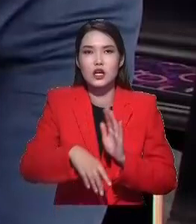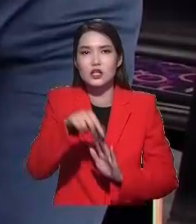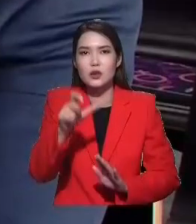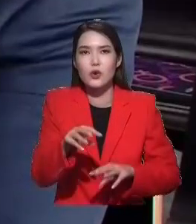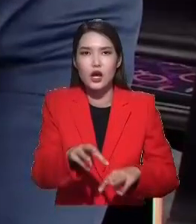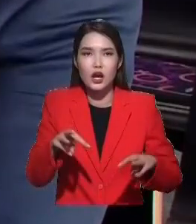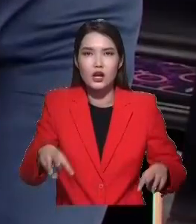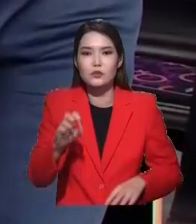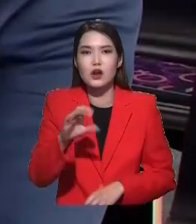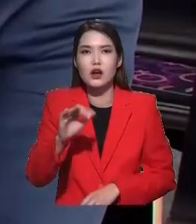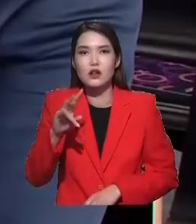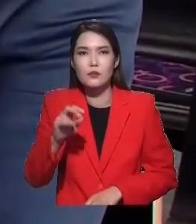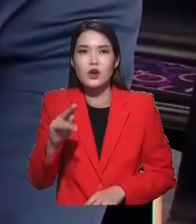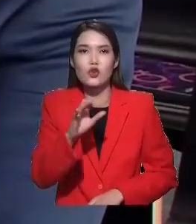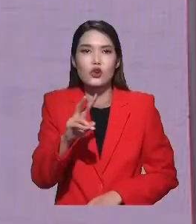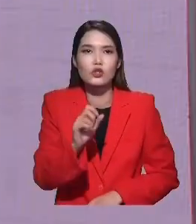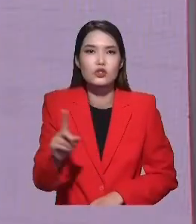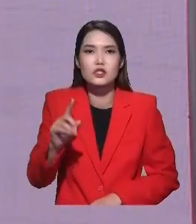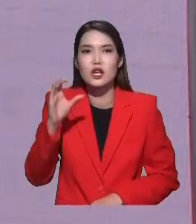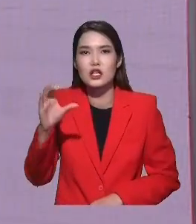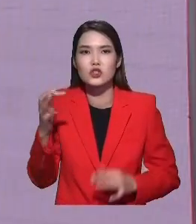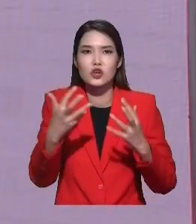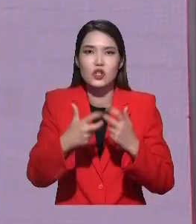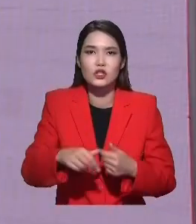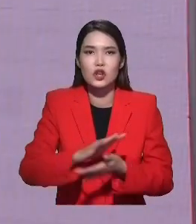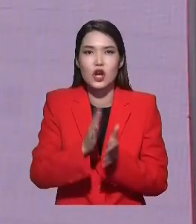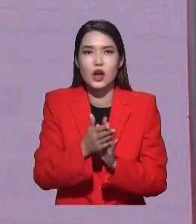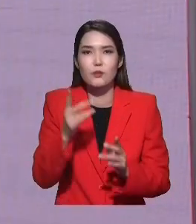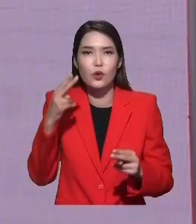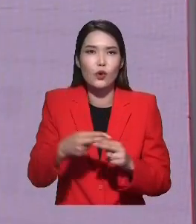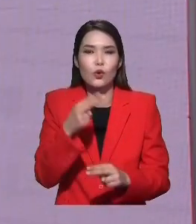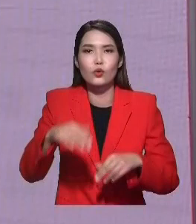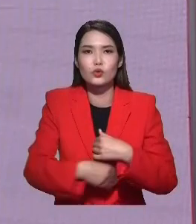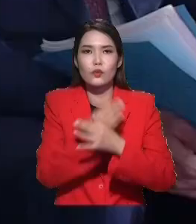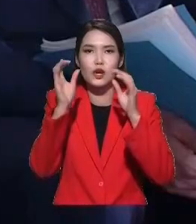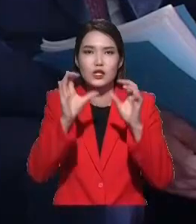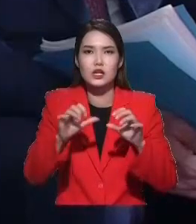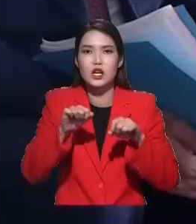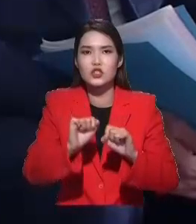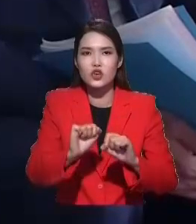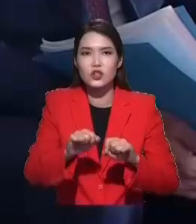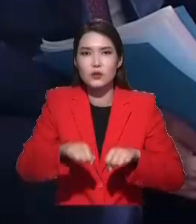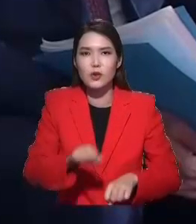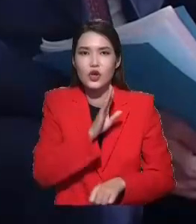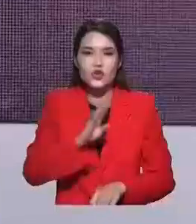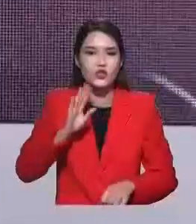от партии «Аманат» Хажулла Сулейменова считает, на ситуацию должен повлиять новый закон по защите прав женщин и